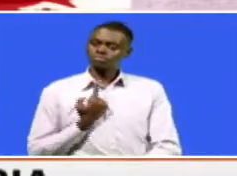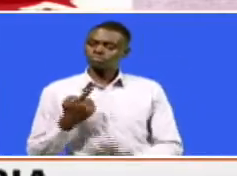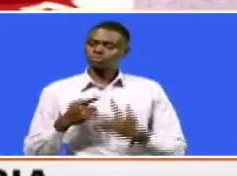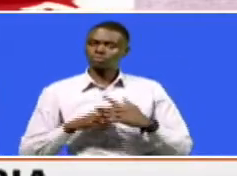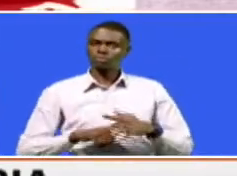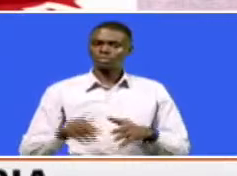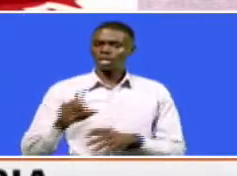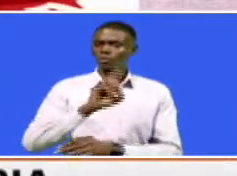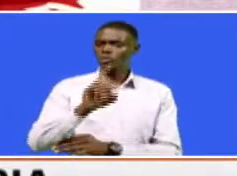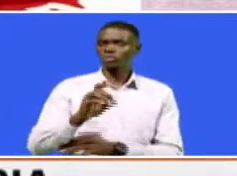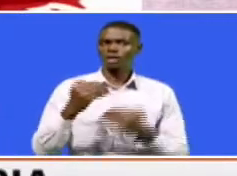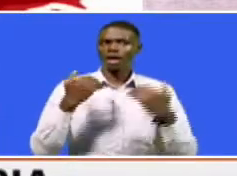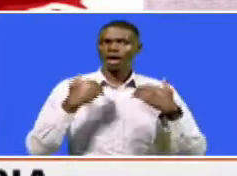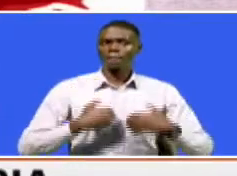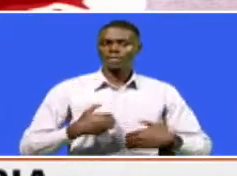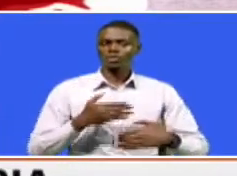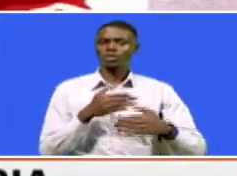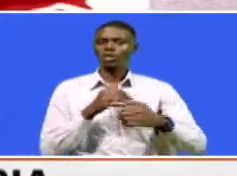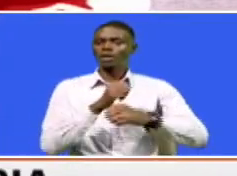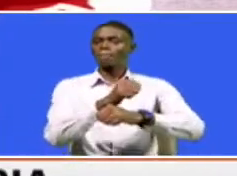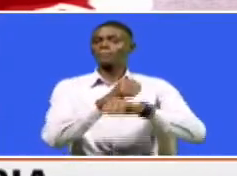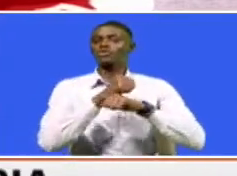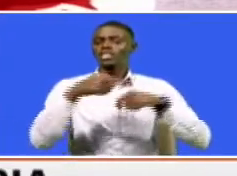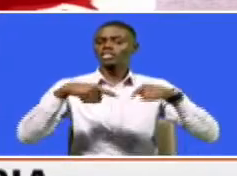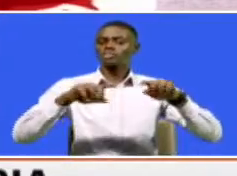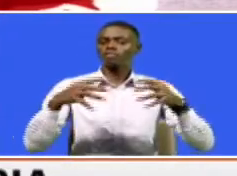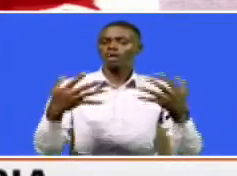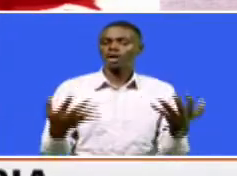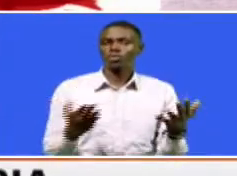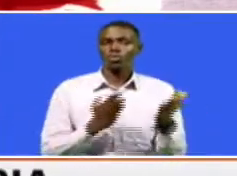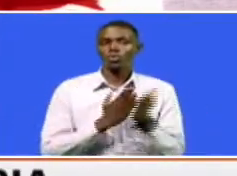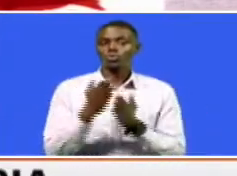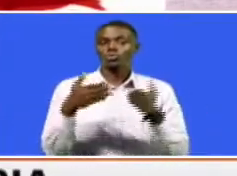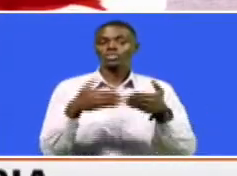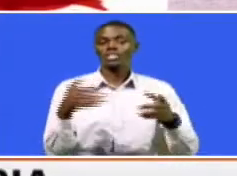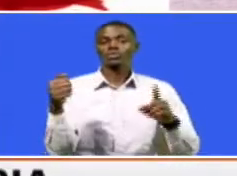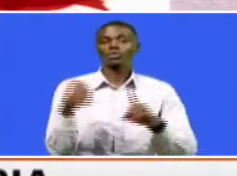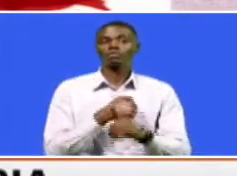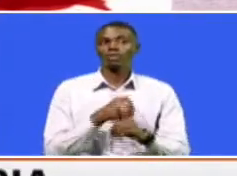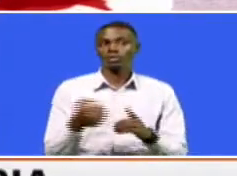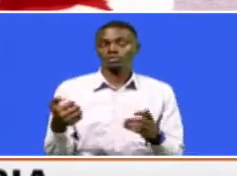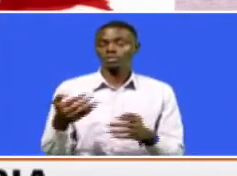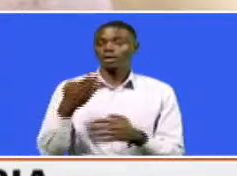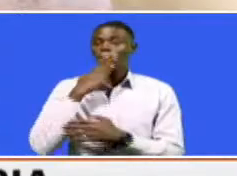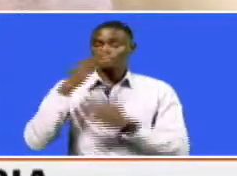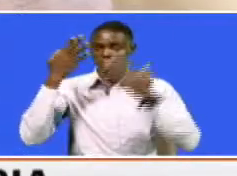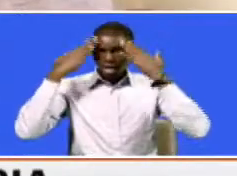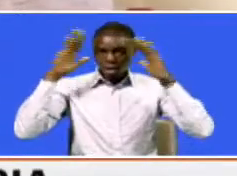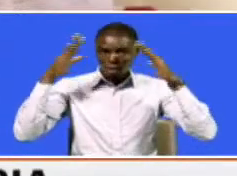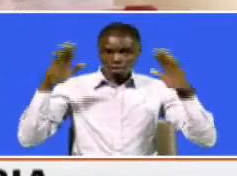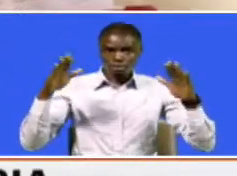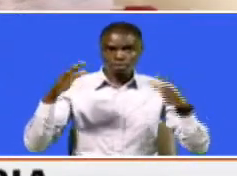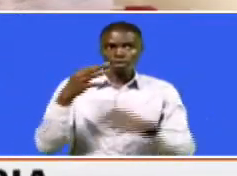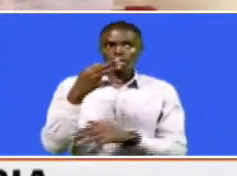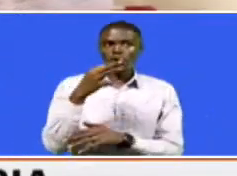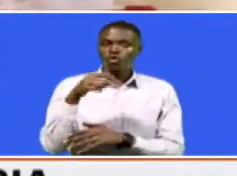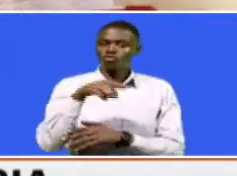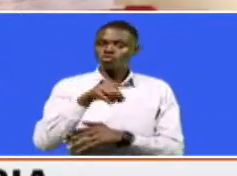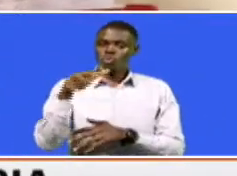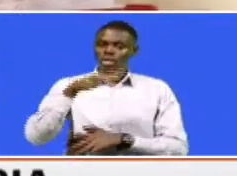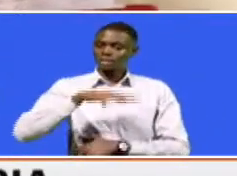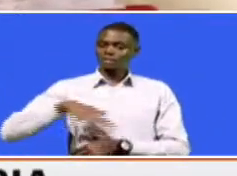Je, mtu anaweza jikinga vipi dhidi ya dhuluma za kijinsia na kingono? It's just being aware of your